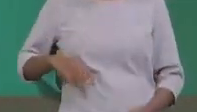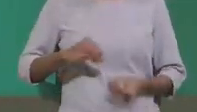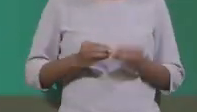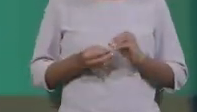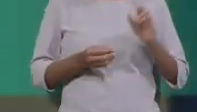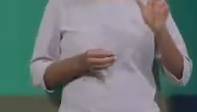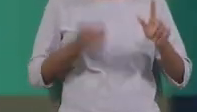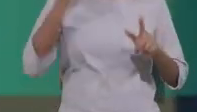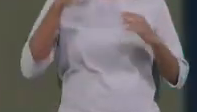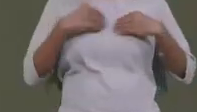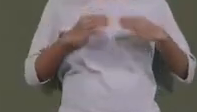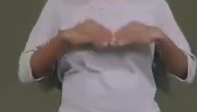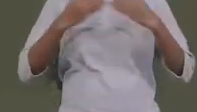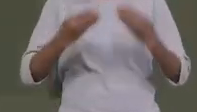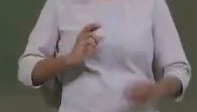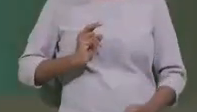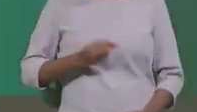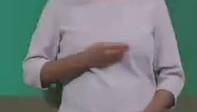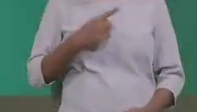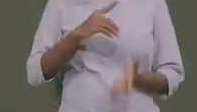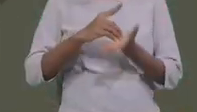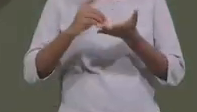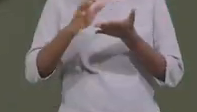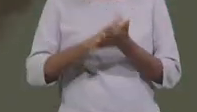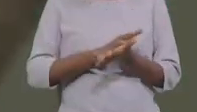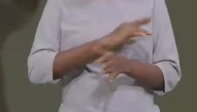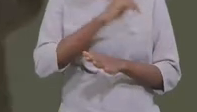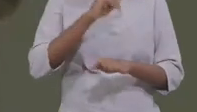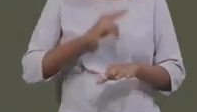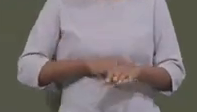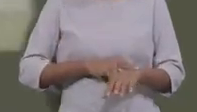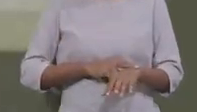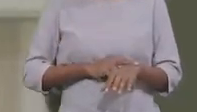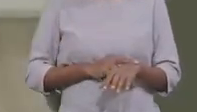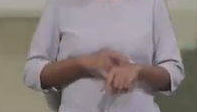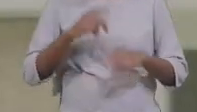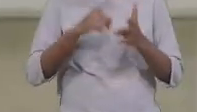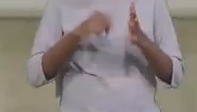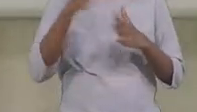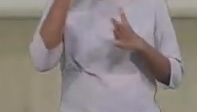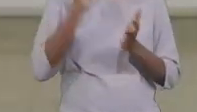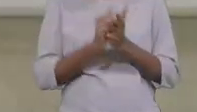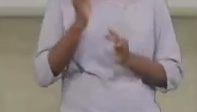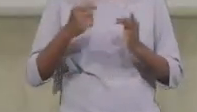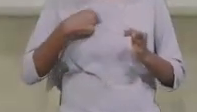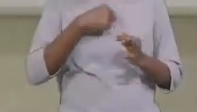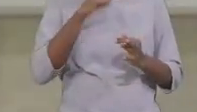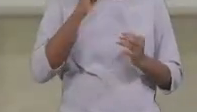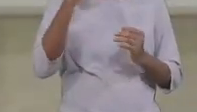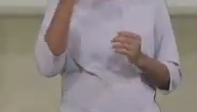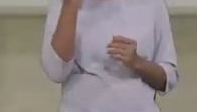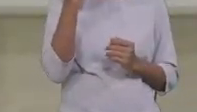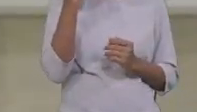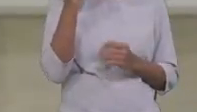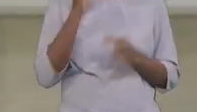a donné la nature divine. Il nous a donné la nature divine. Mais vous savez, si